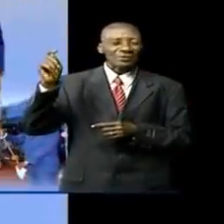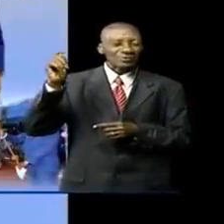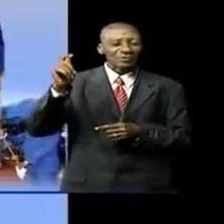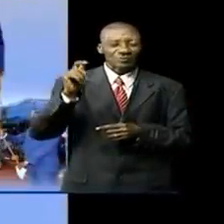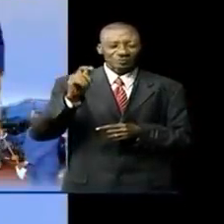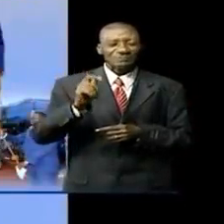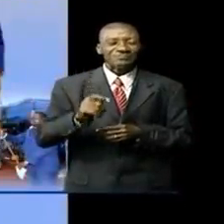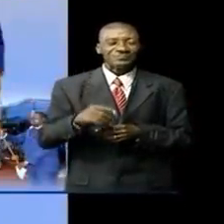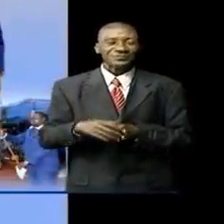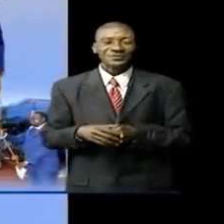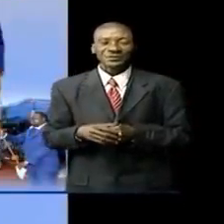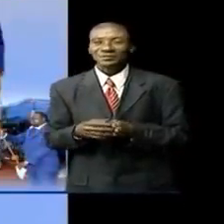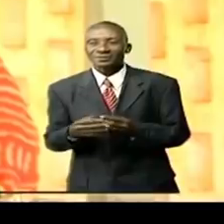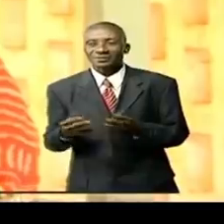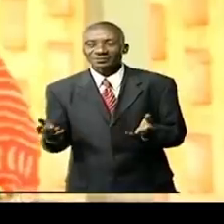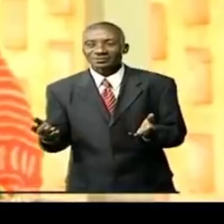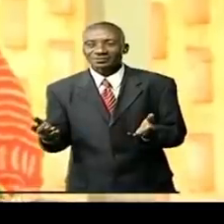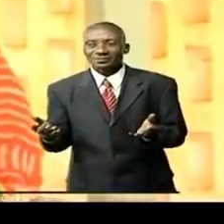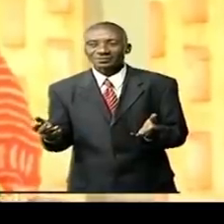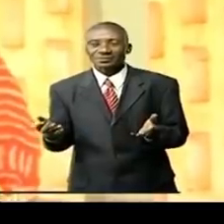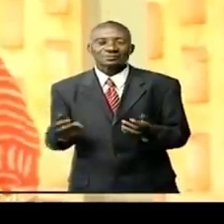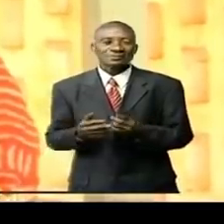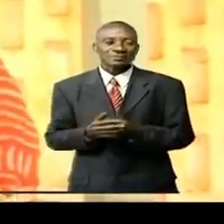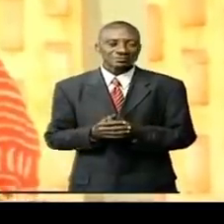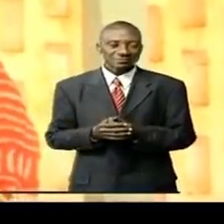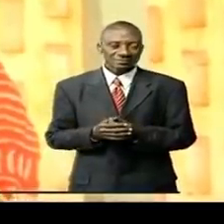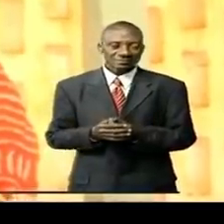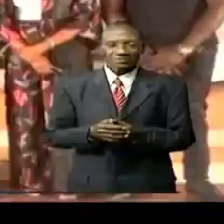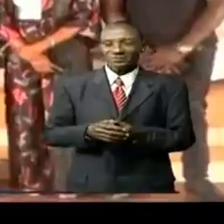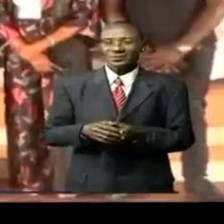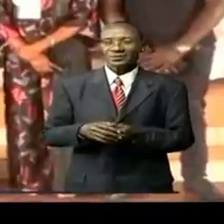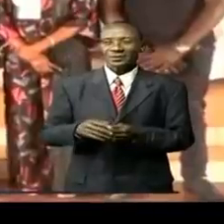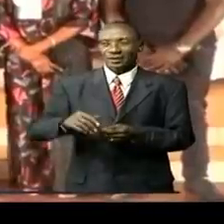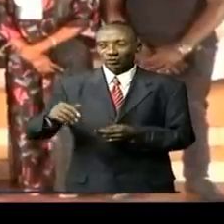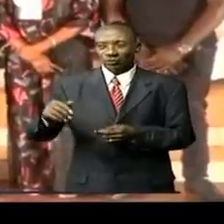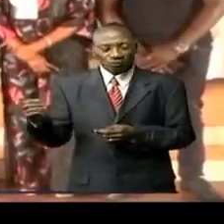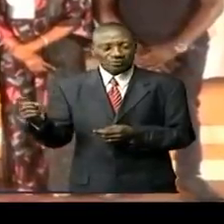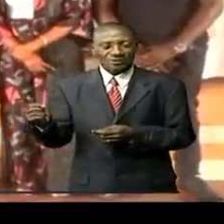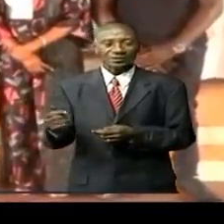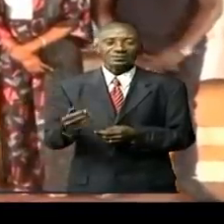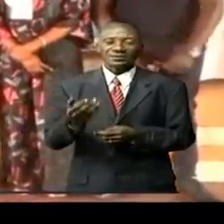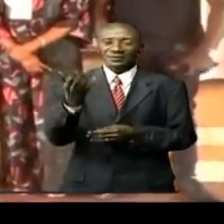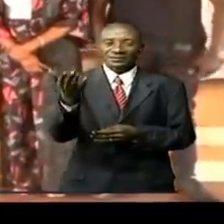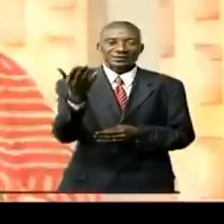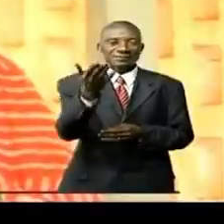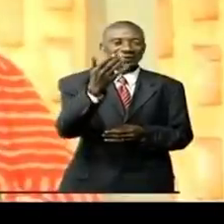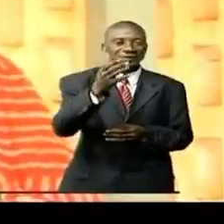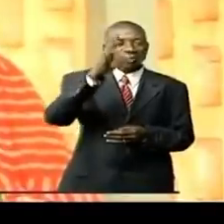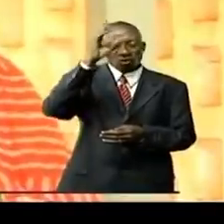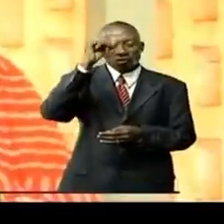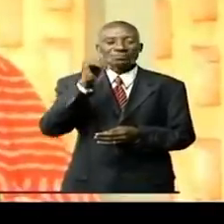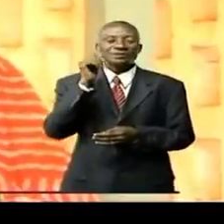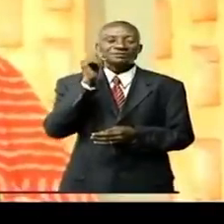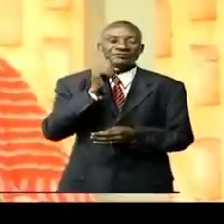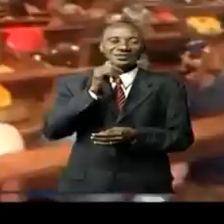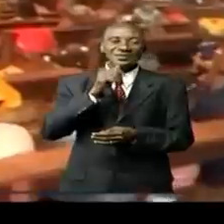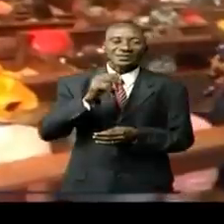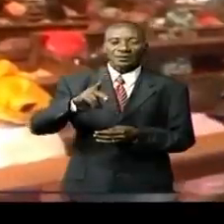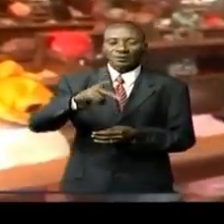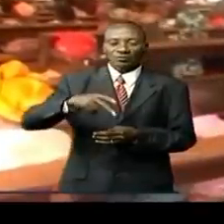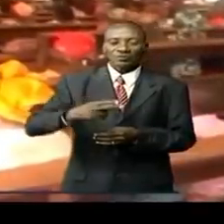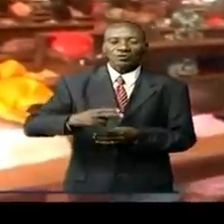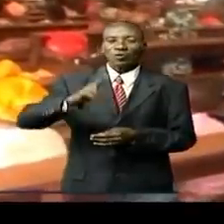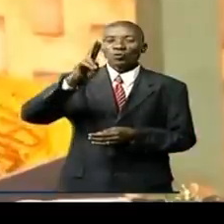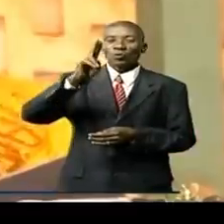côté, Yannick Sadiki appelle les filles et fils du Haut-Uele à l'unité et à la cohésion pour le développement de la